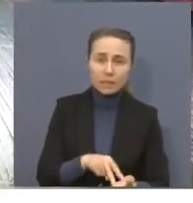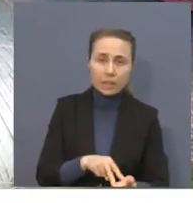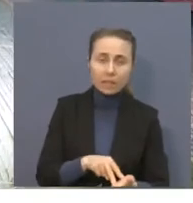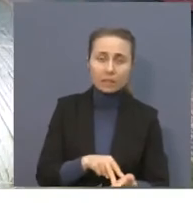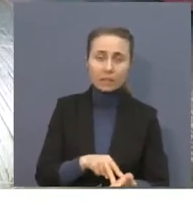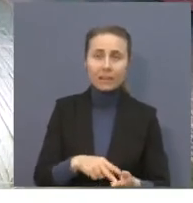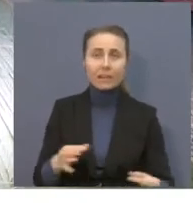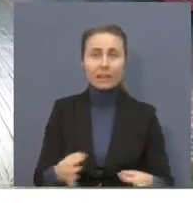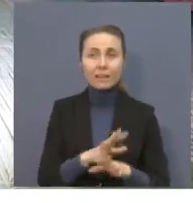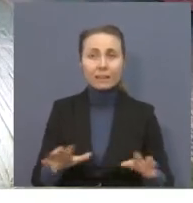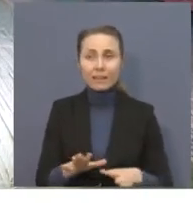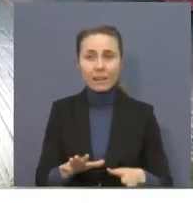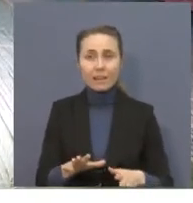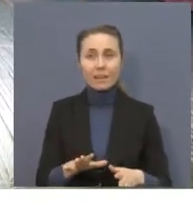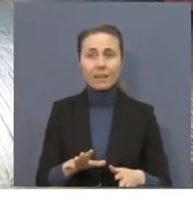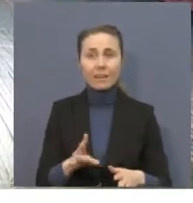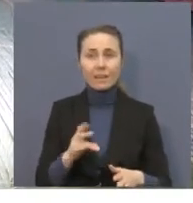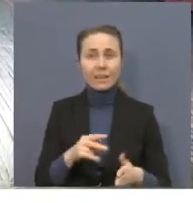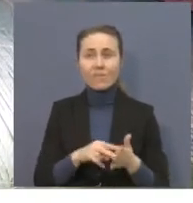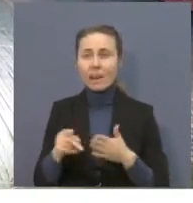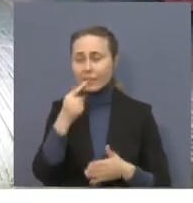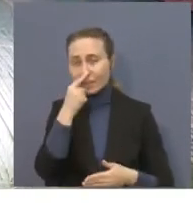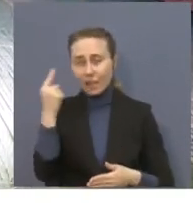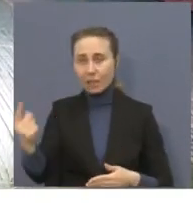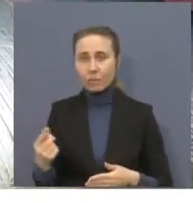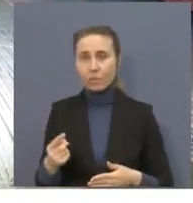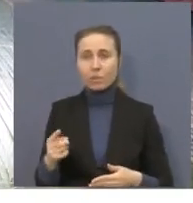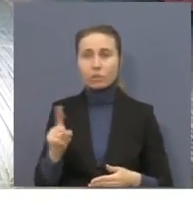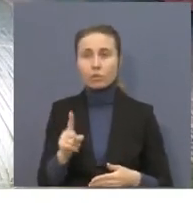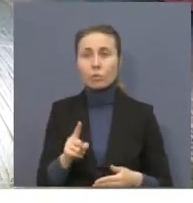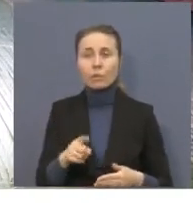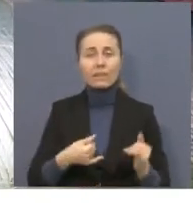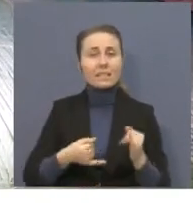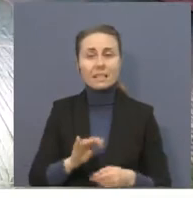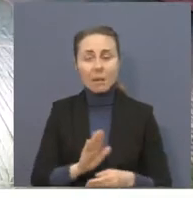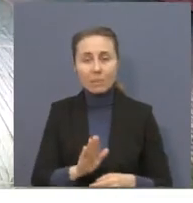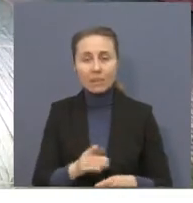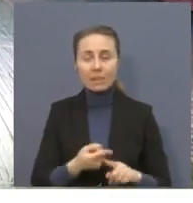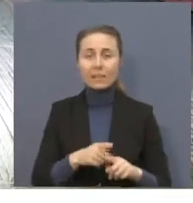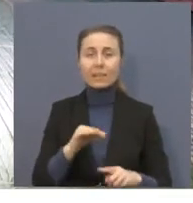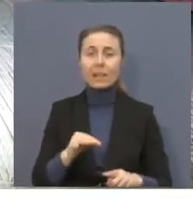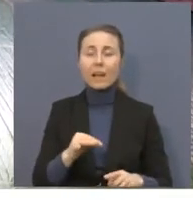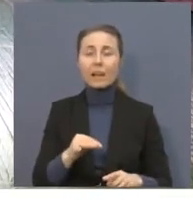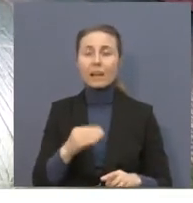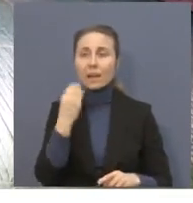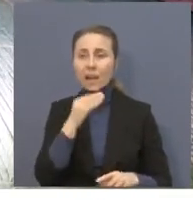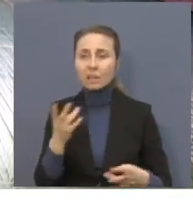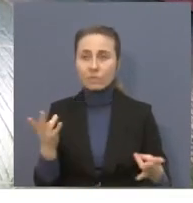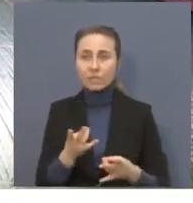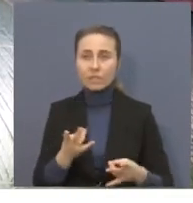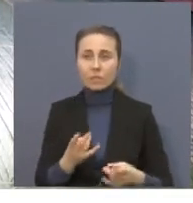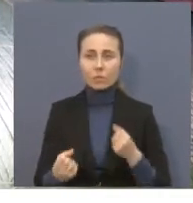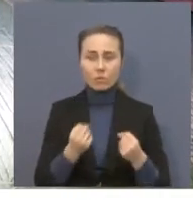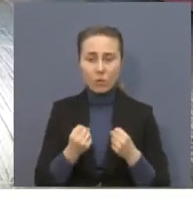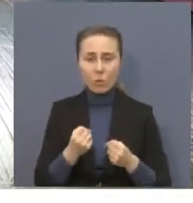никогда не выходить далеко, чтобы не забили. Нужно иметь такое качество,